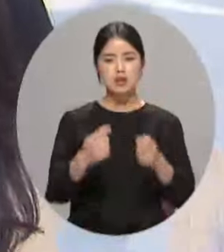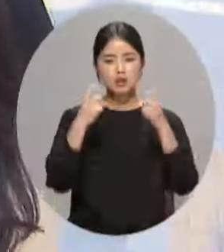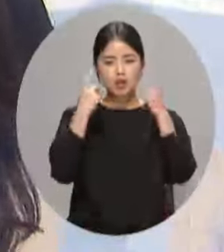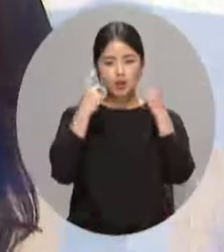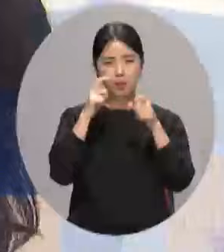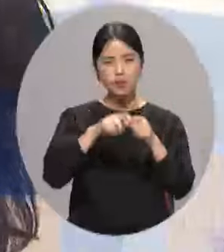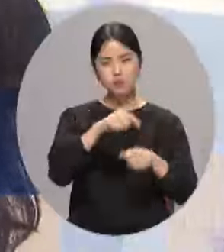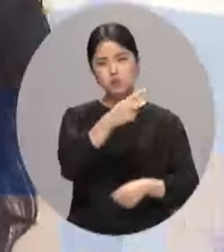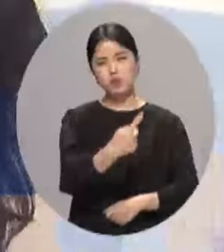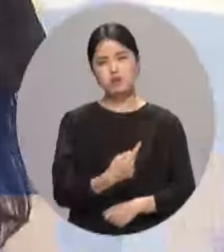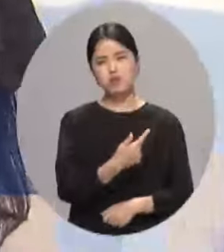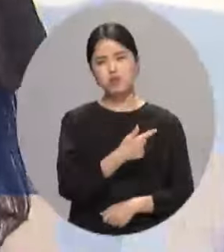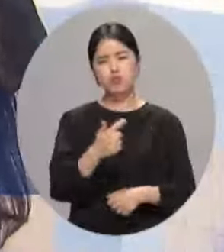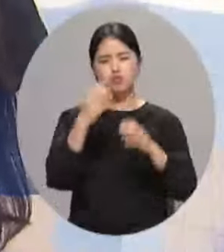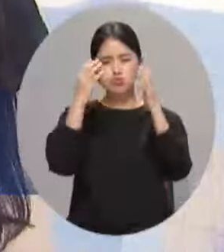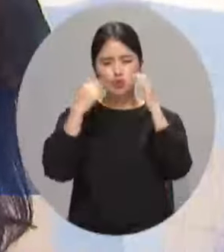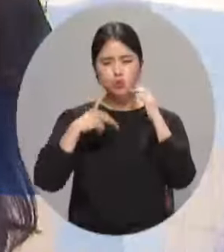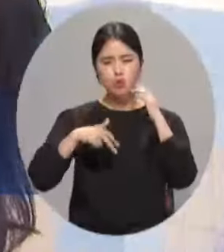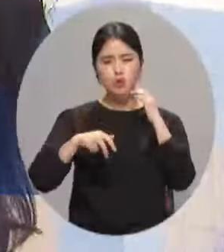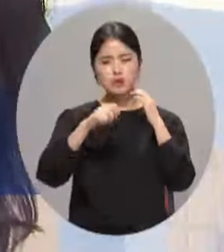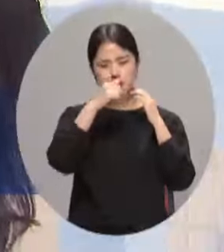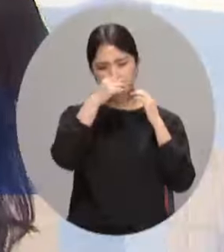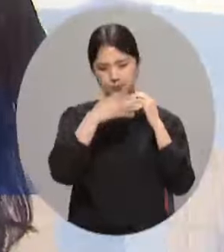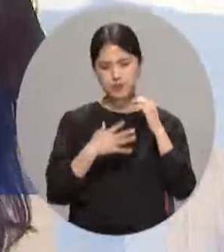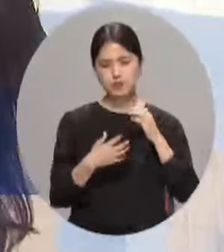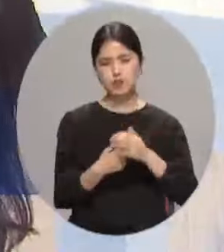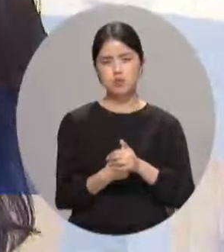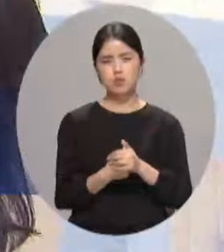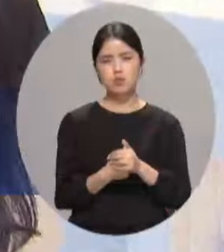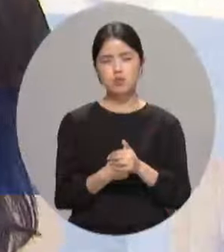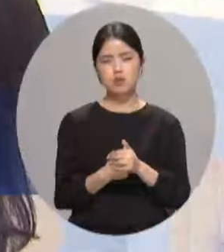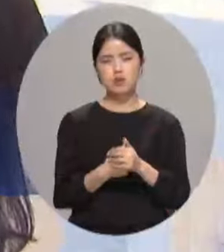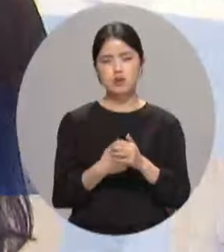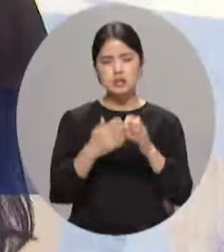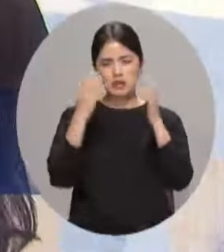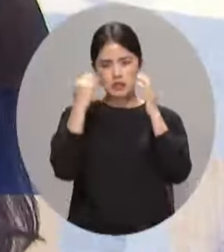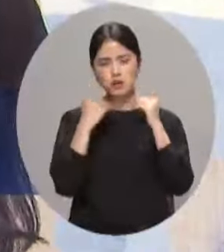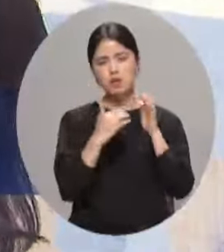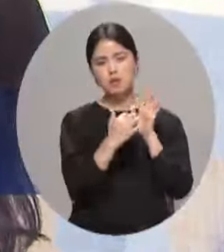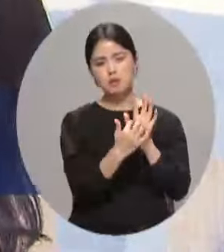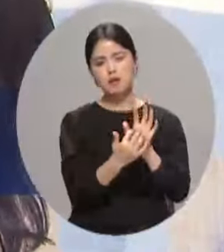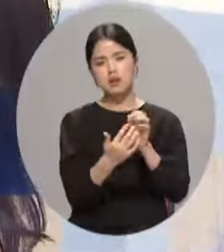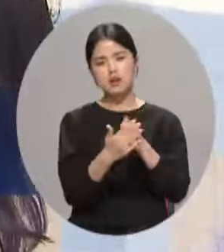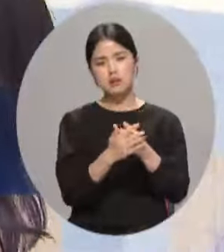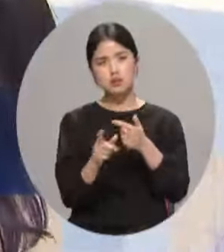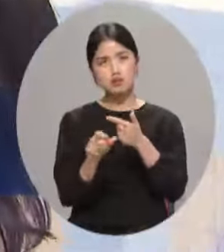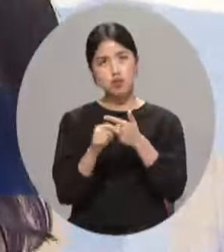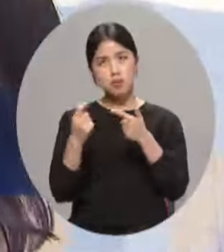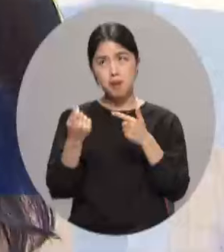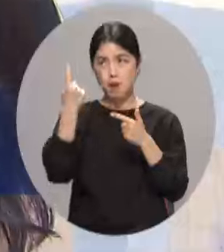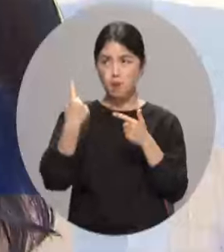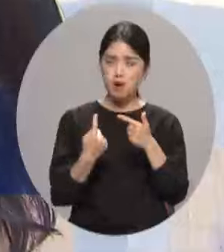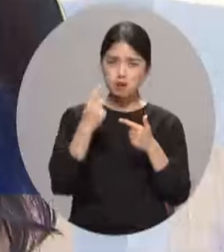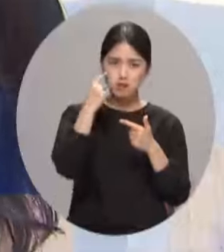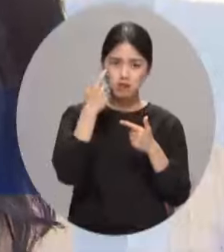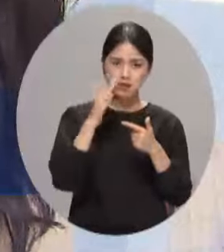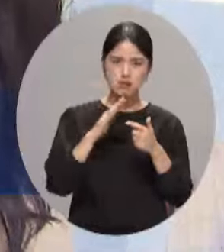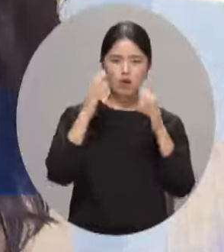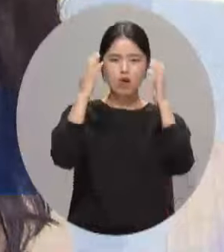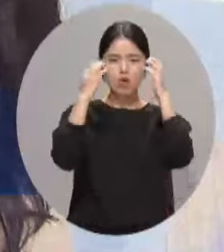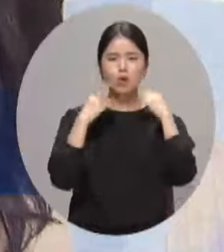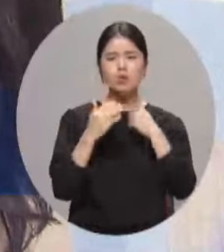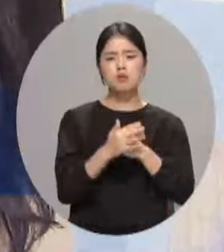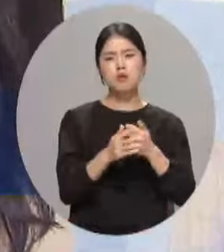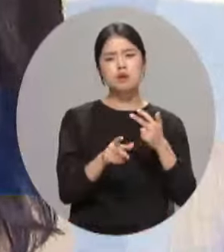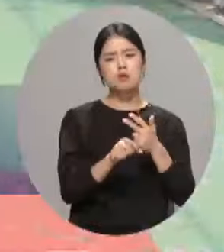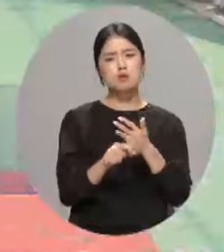왔는데 너무 더워서 걷기도 힘들고 좀 무더위 피해서 6월에 일찍 여행 온 건데도 많이 더워서 7, 8월은